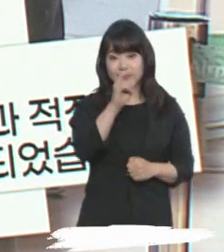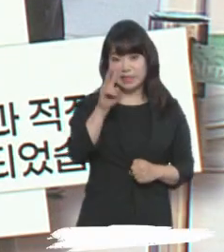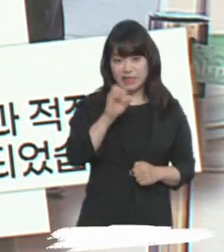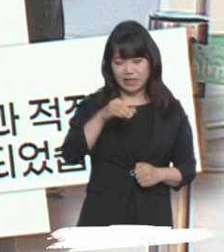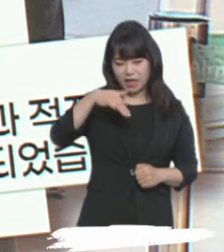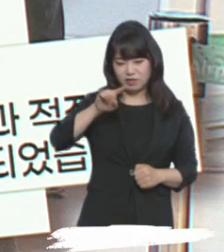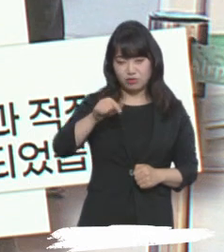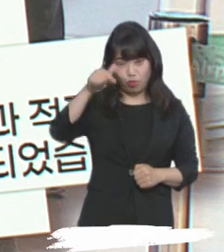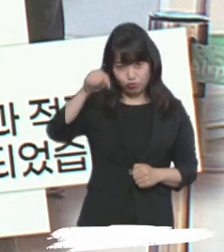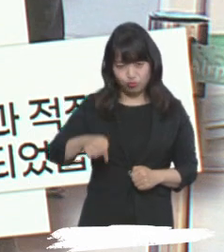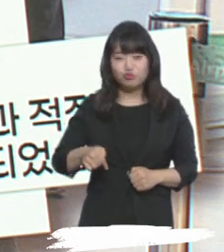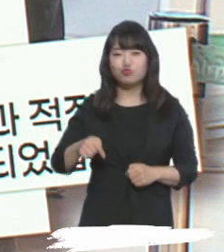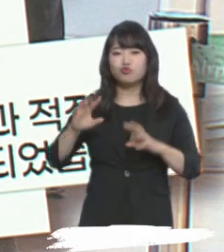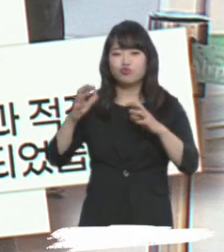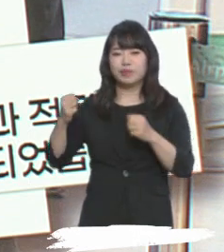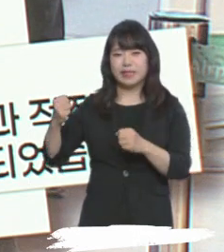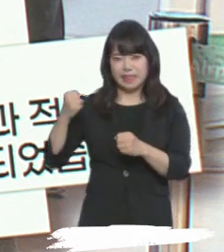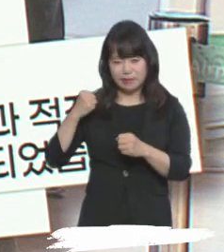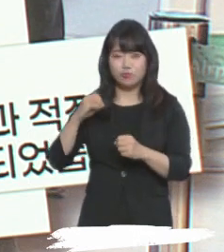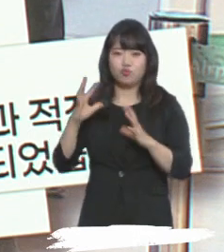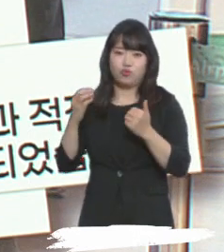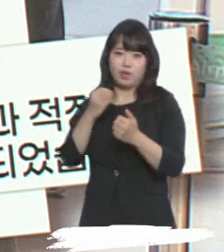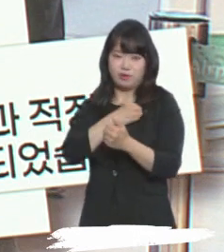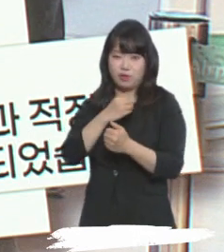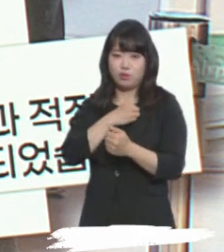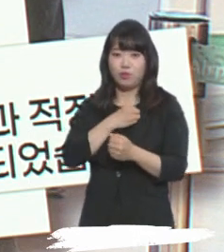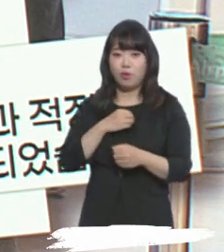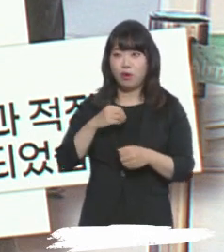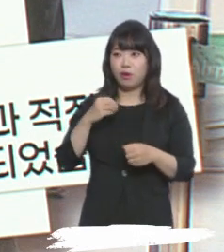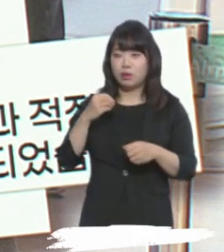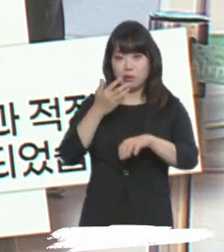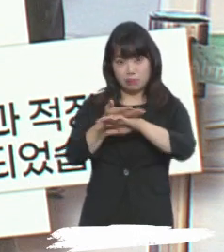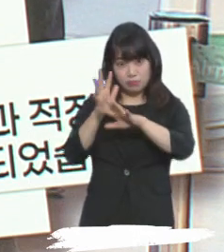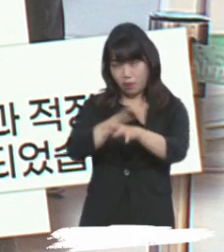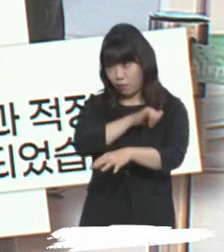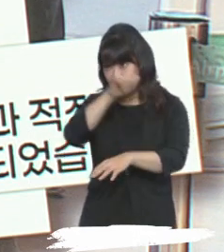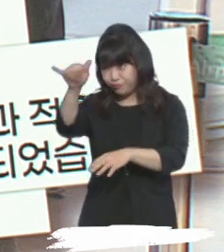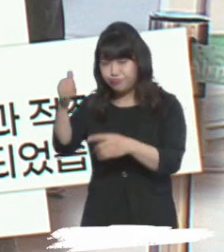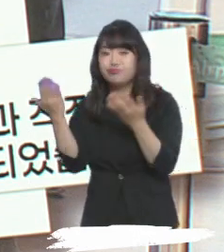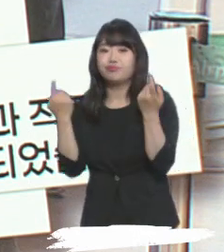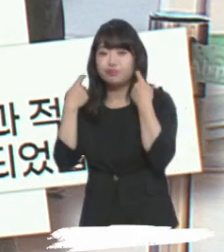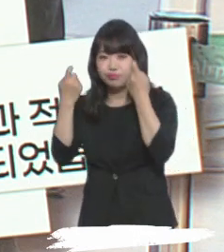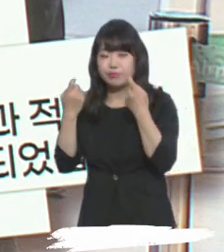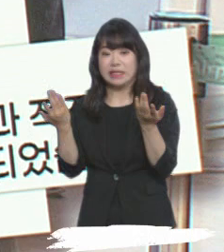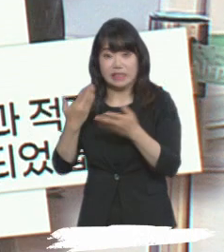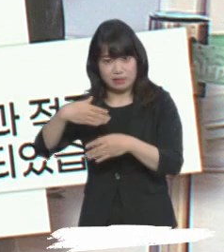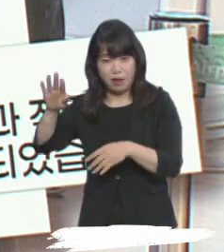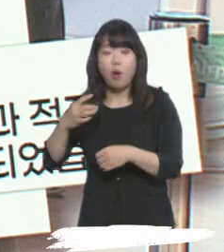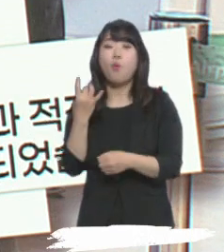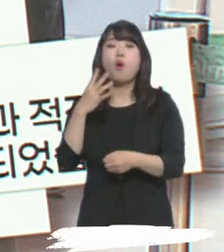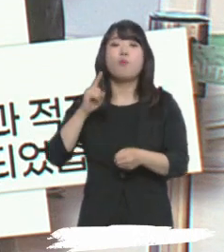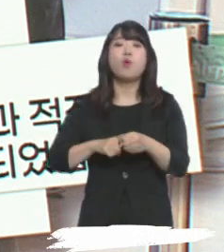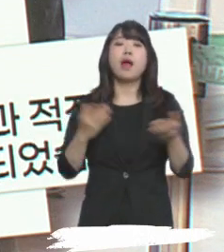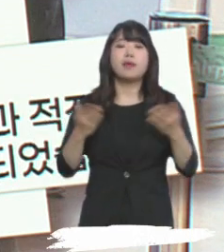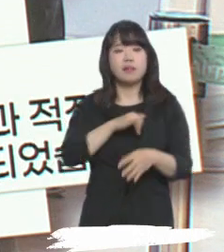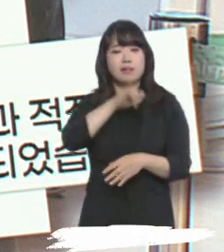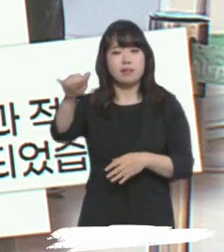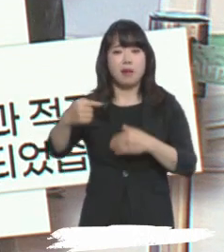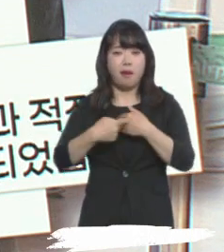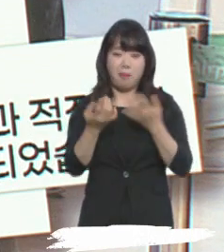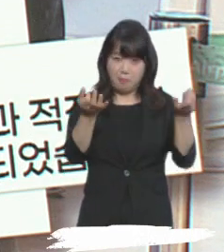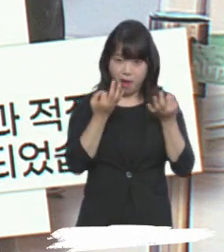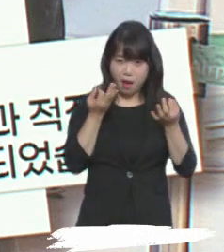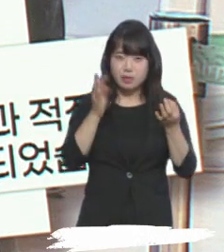양천구의 국민의힘 의원들이 5월 18일 유럽으로 외유성 출장을 떠났습니다. 의원들은 목적이 분명하다고